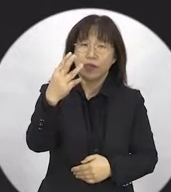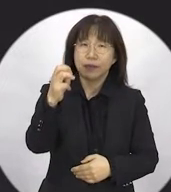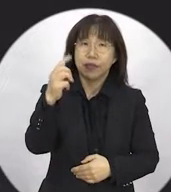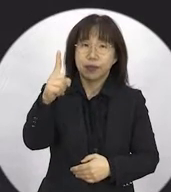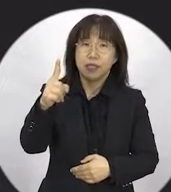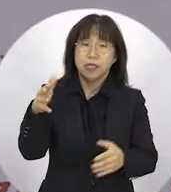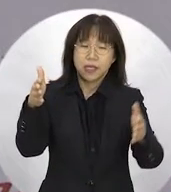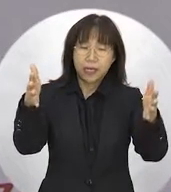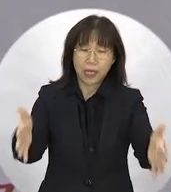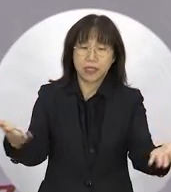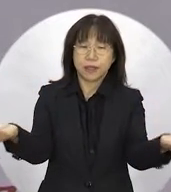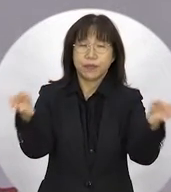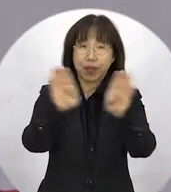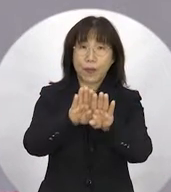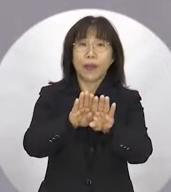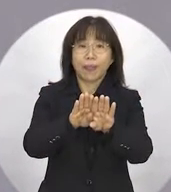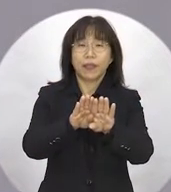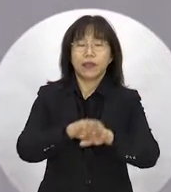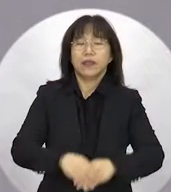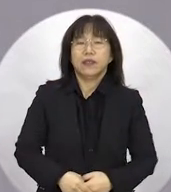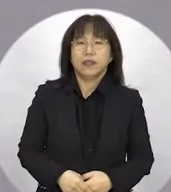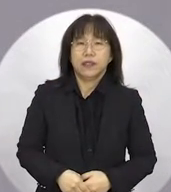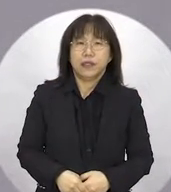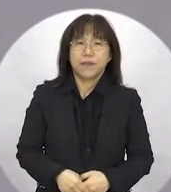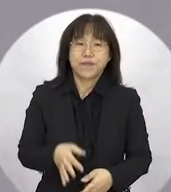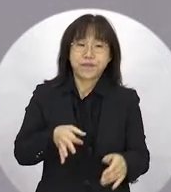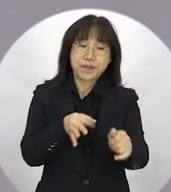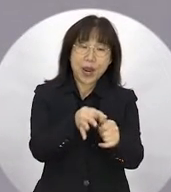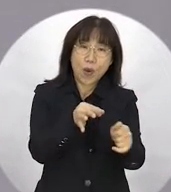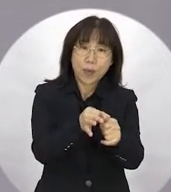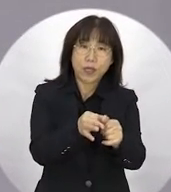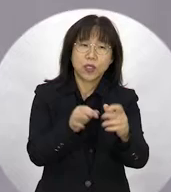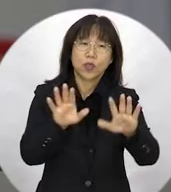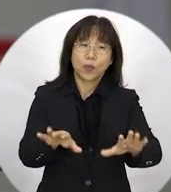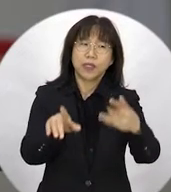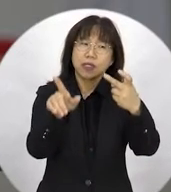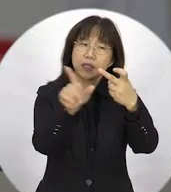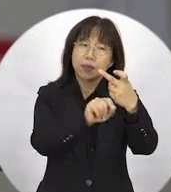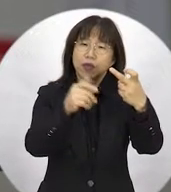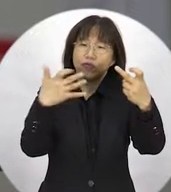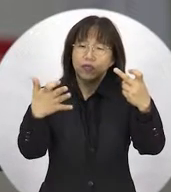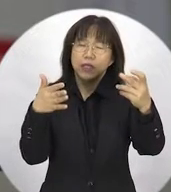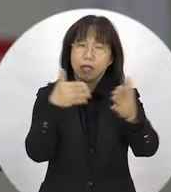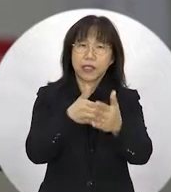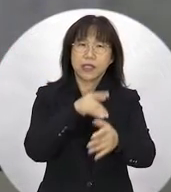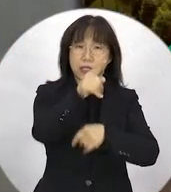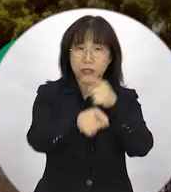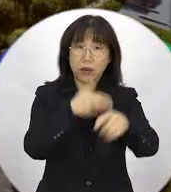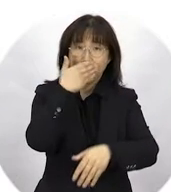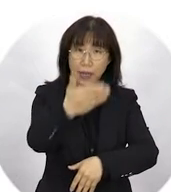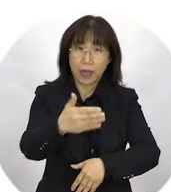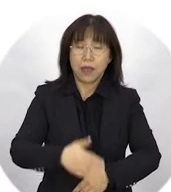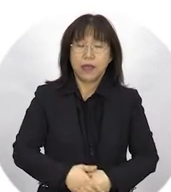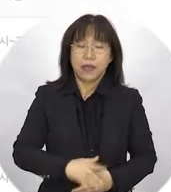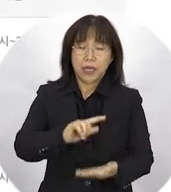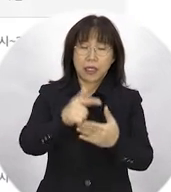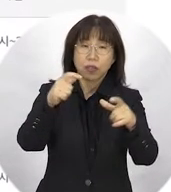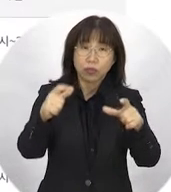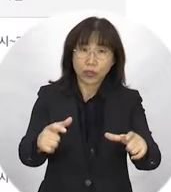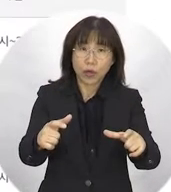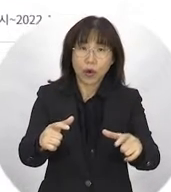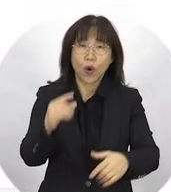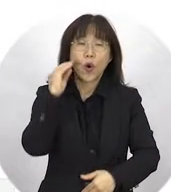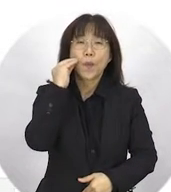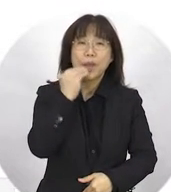영업 제한 업종 소상공인 입니다 폐 없지 원금은 오는 12월 9일까지 신청 가능하며 강서 구청